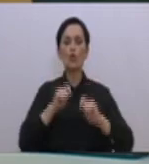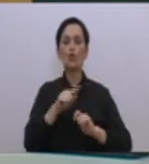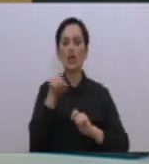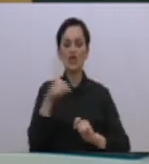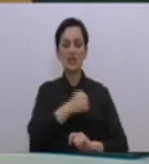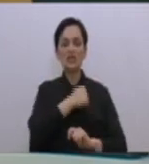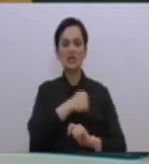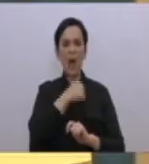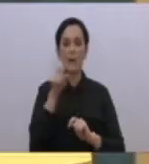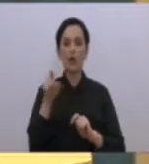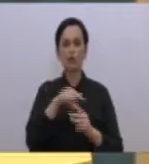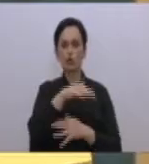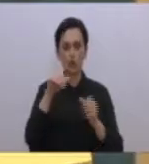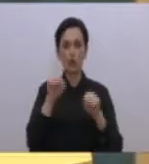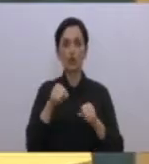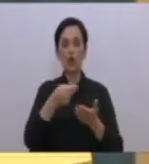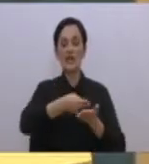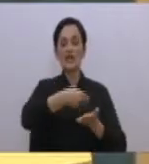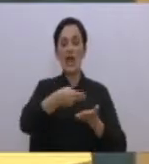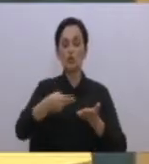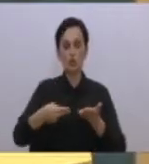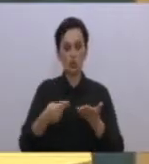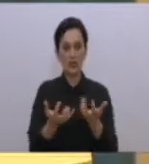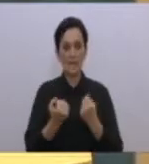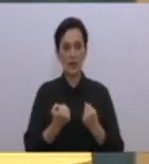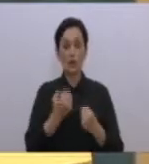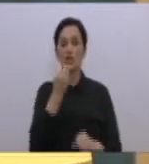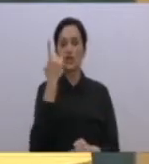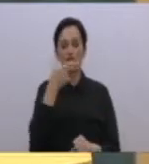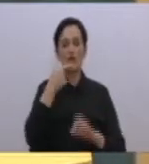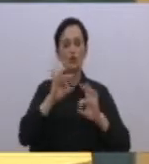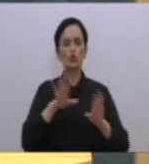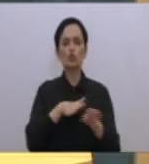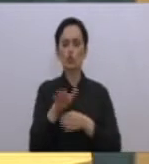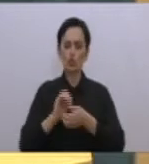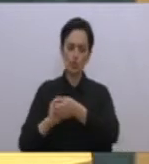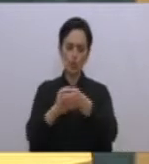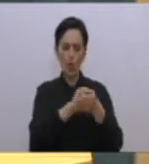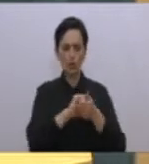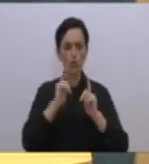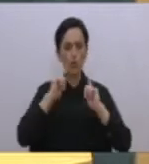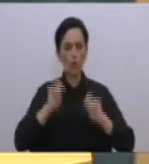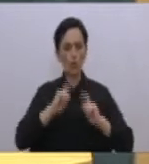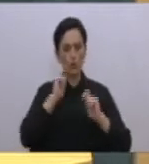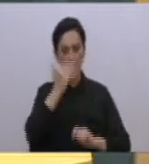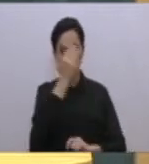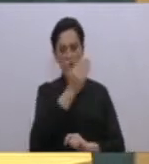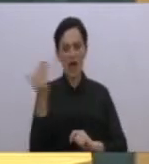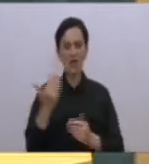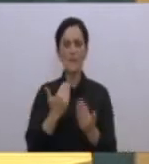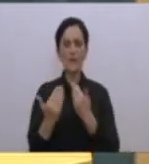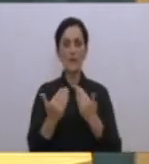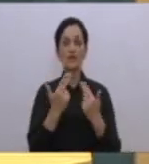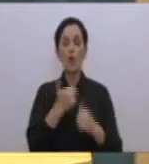სამხედრო ესკალაციის შესახებ რეზოლუცია მიიღო. Კიდევ ერთხელ გამოხატავს სრულ სოლიდარობას უკრაინისა და უკრაინელ ხალხის მიმართ